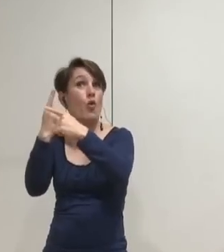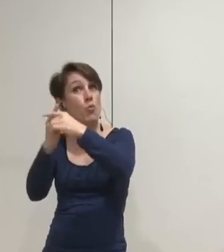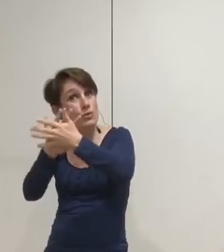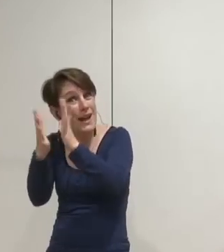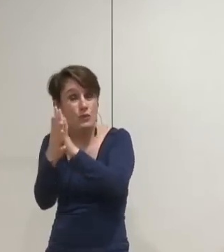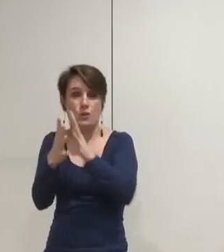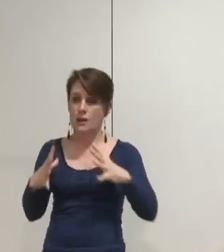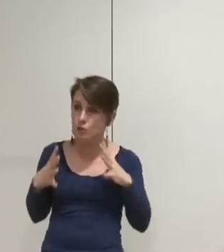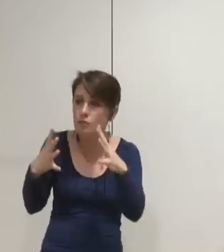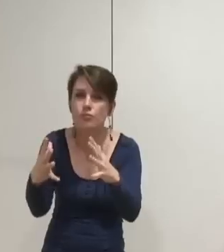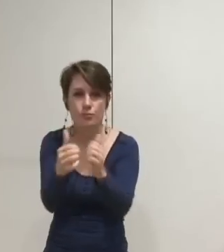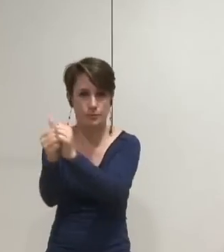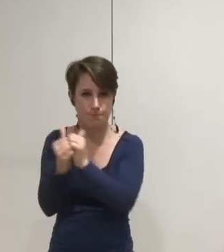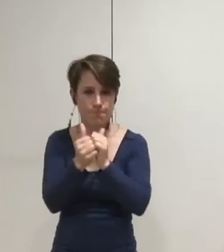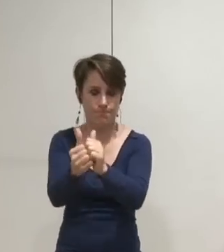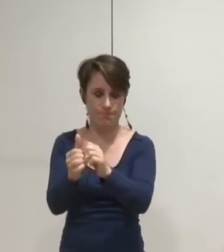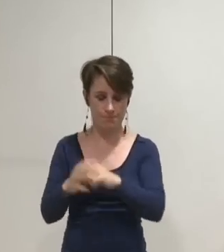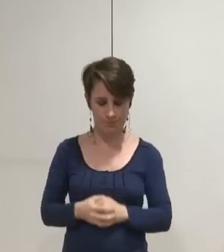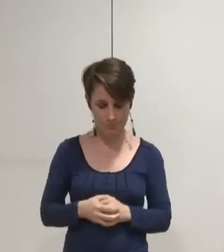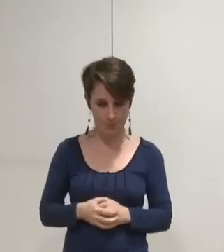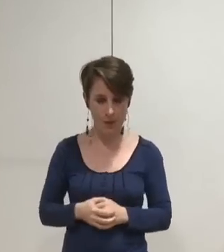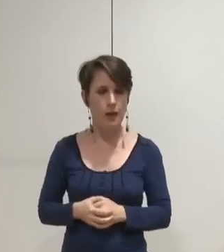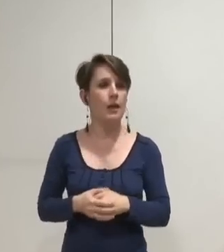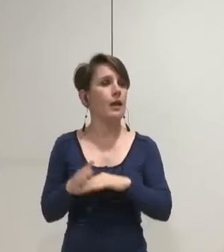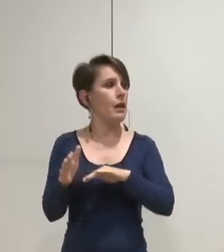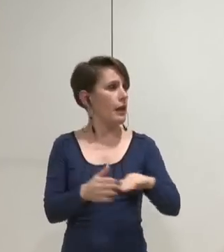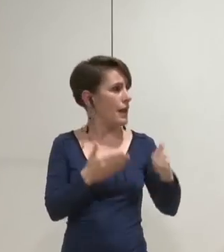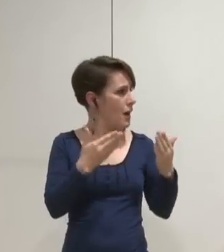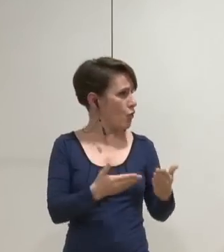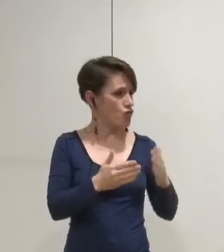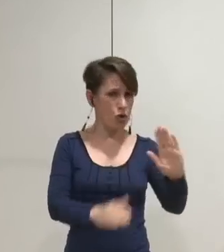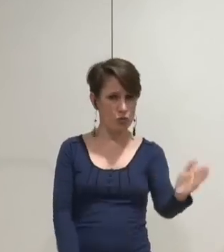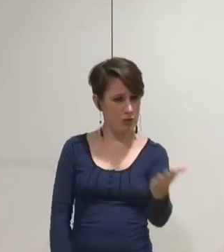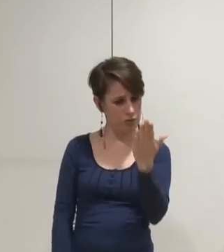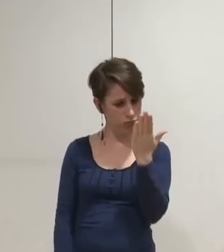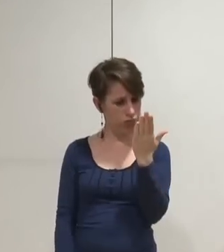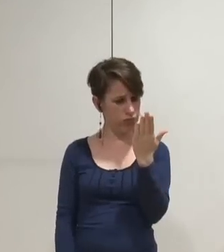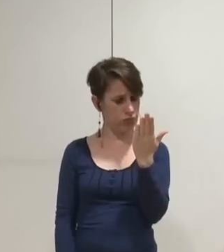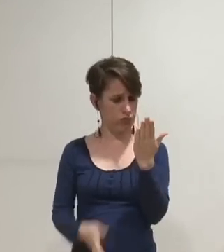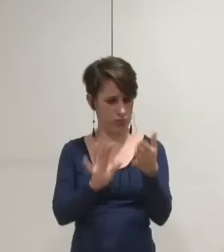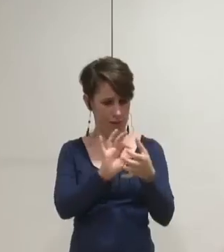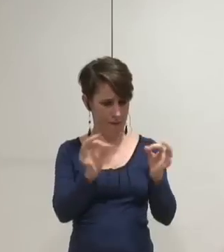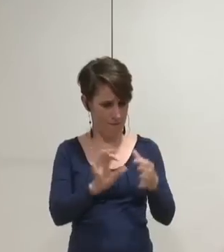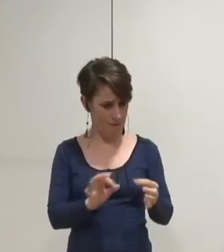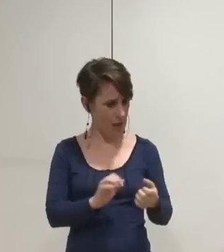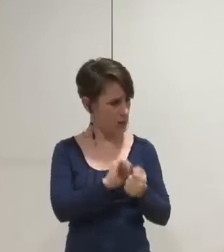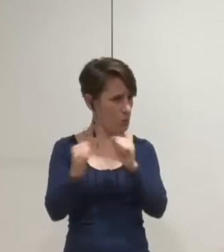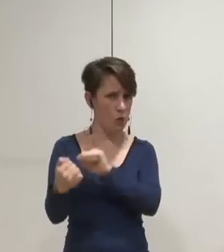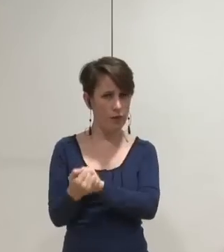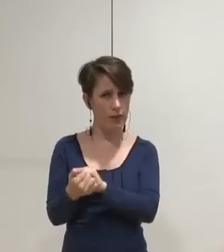et dans la version qui nous est livrée aujourd'hui cette rédaction a été